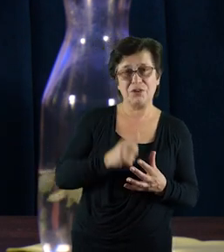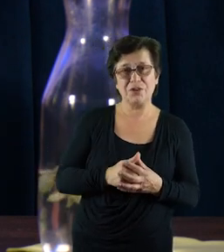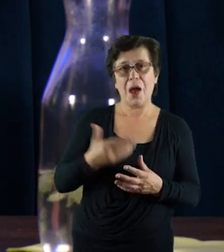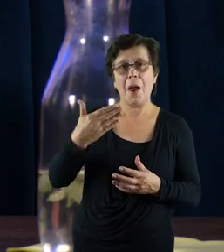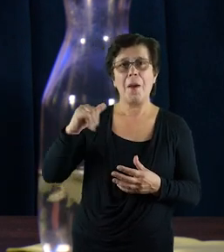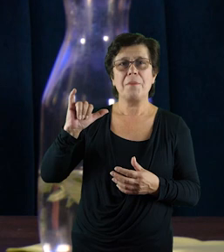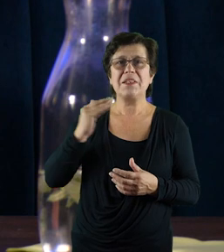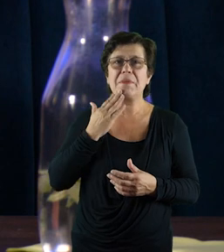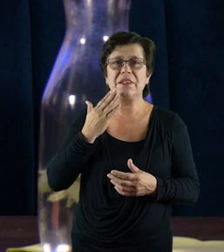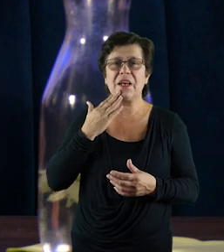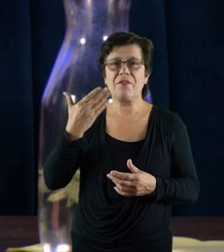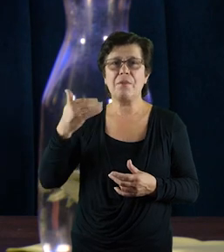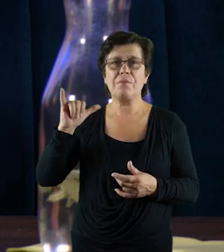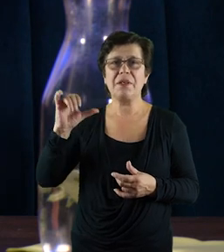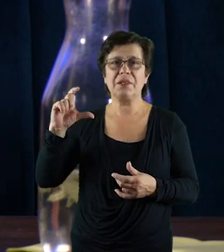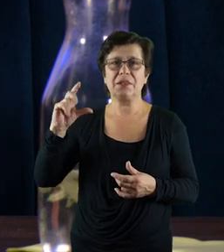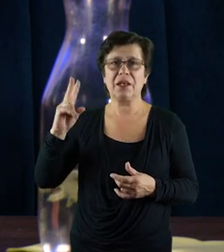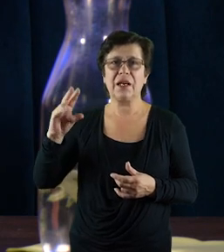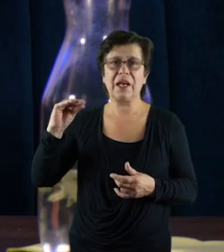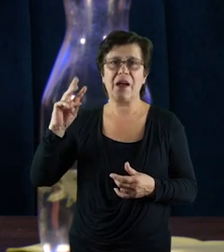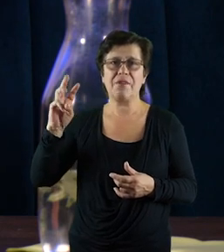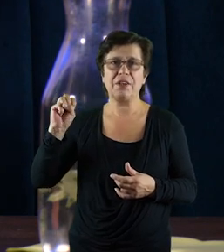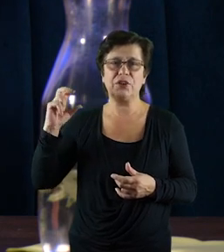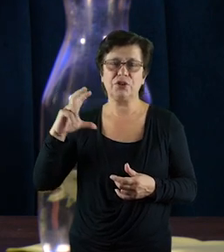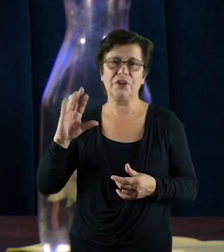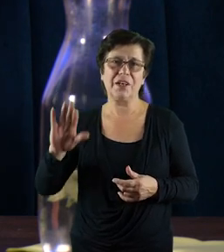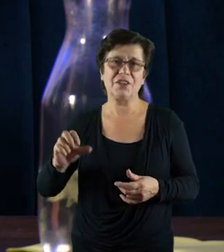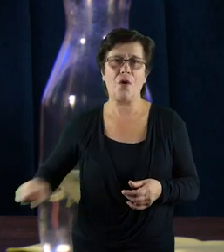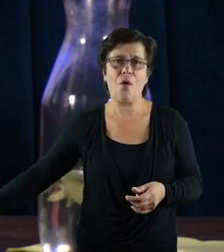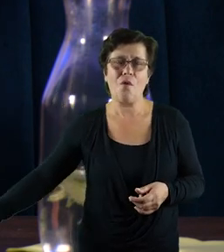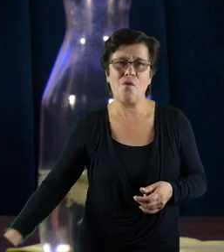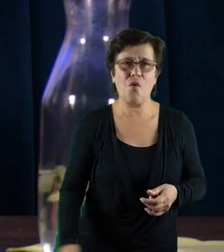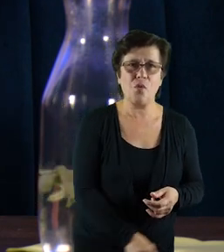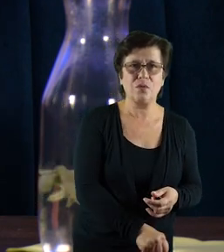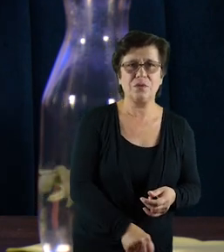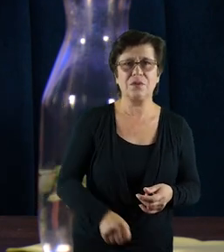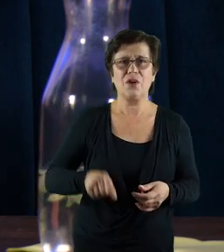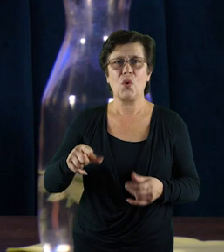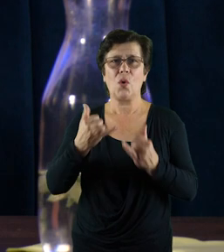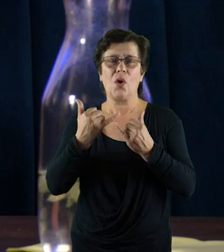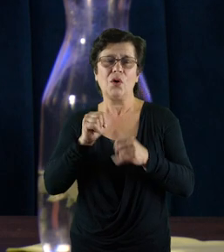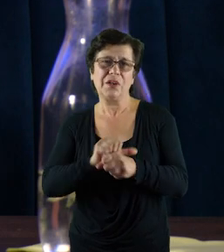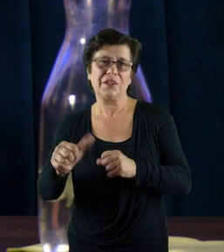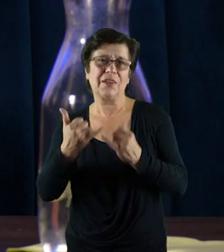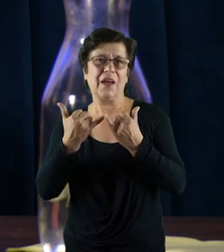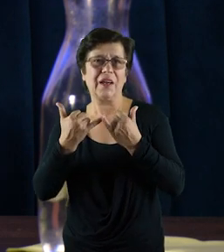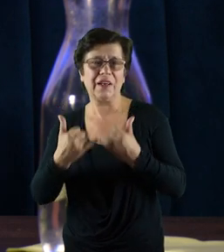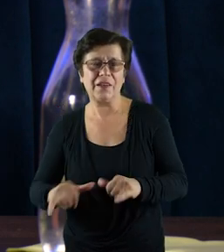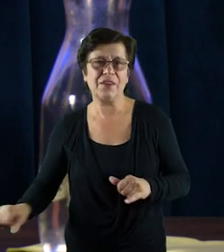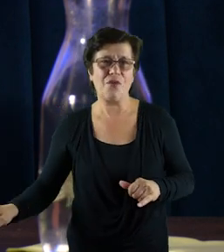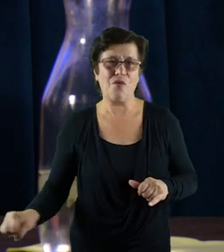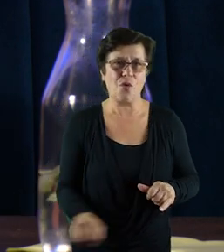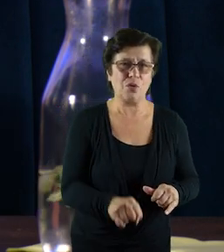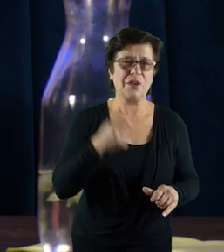nurza w zieloności. U Przybosia też jest wóz, który się nurza w zieloności, ale to jest inny wóz. Ten wóz jedzie latem przez